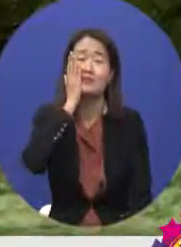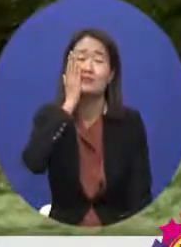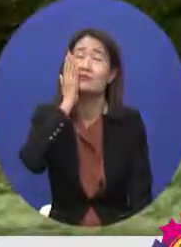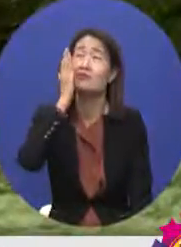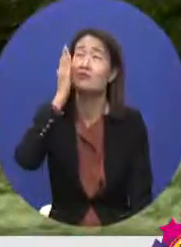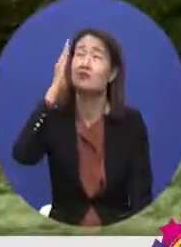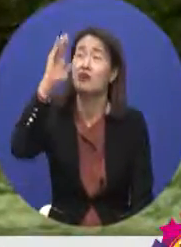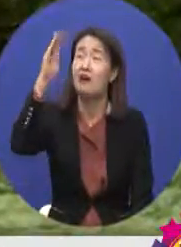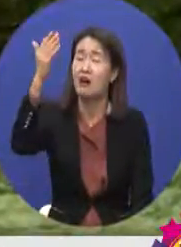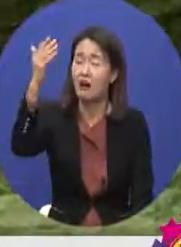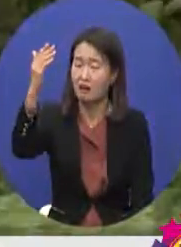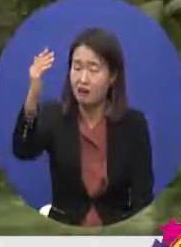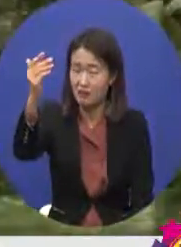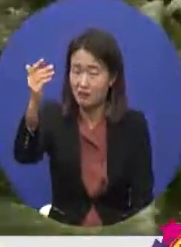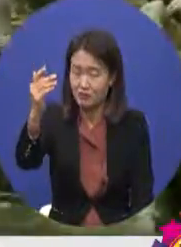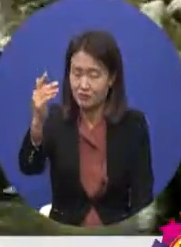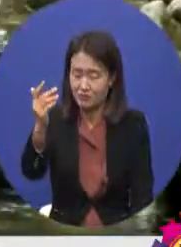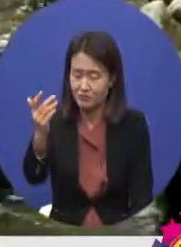꿈 낙엽 따라